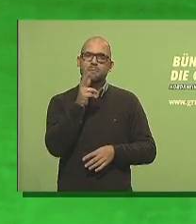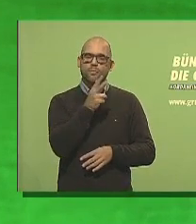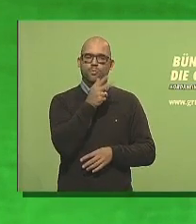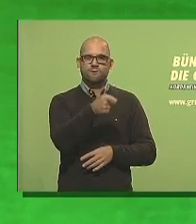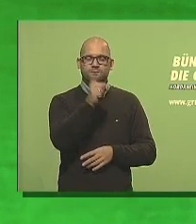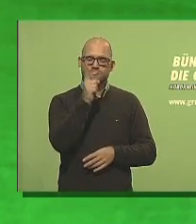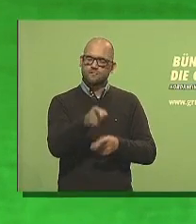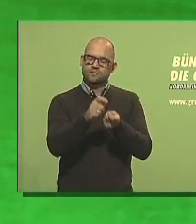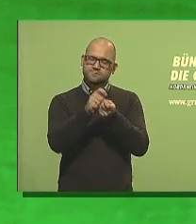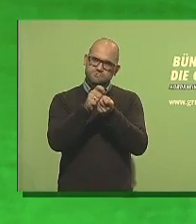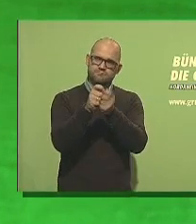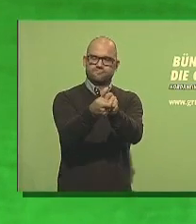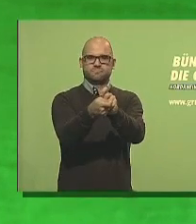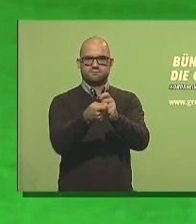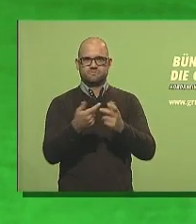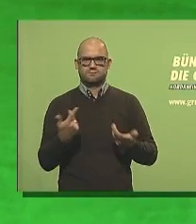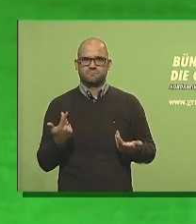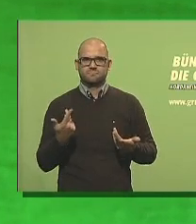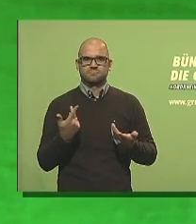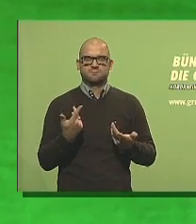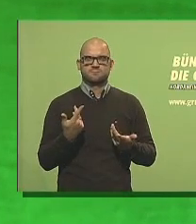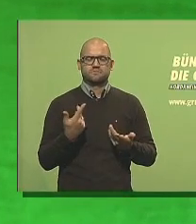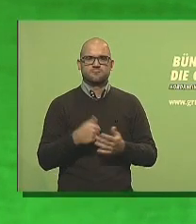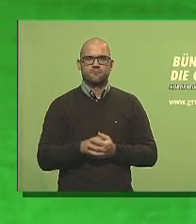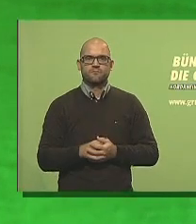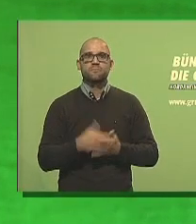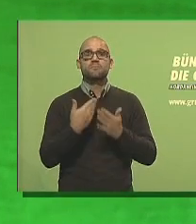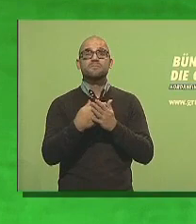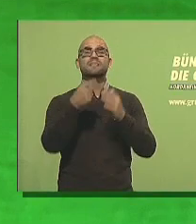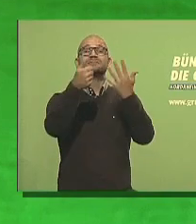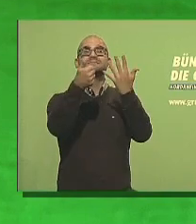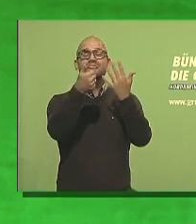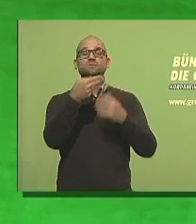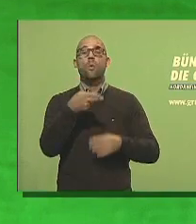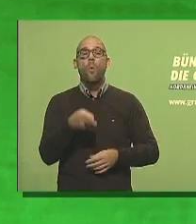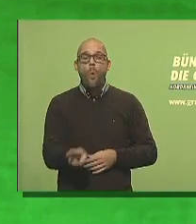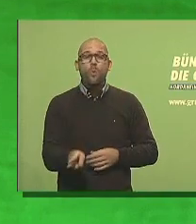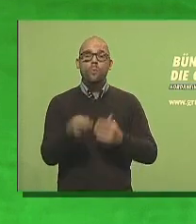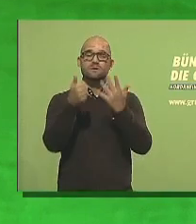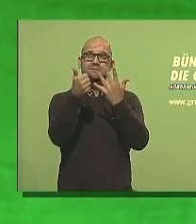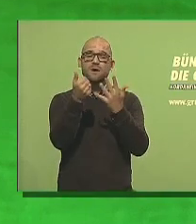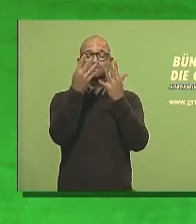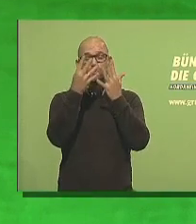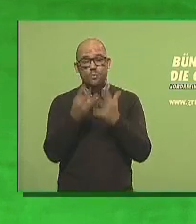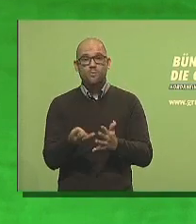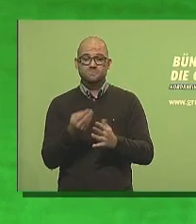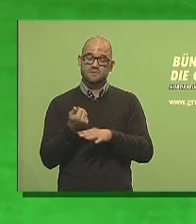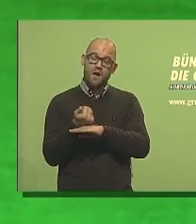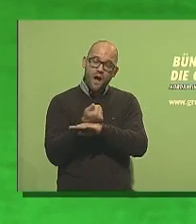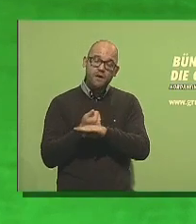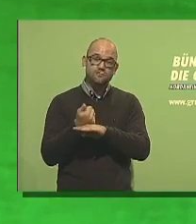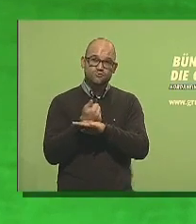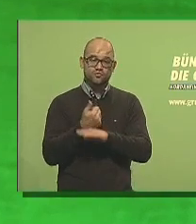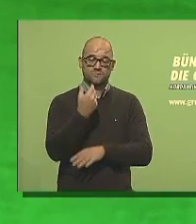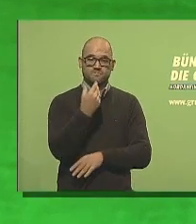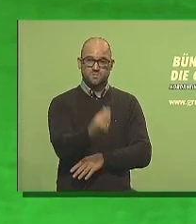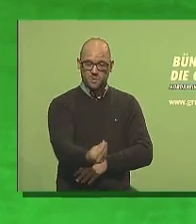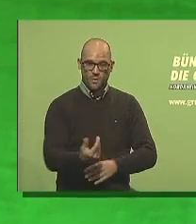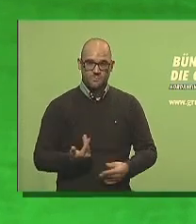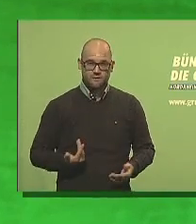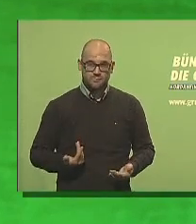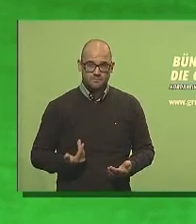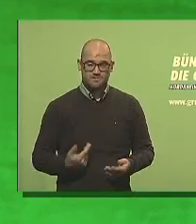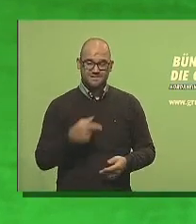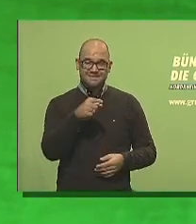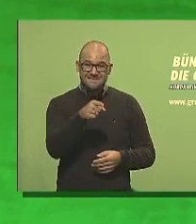müssen. In Mecklenburg-Vorpommern verdienen die 6,96 Euro die Stunde. Für einen Beruf, von dem